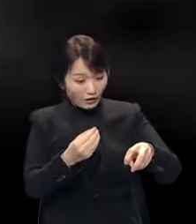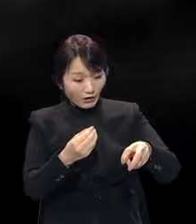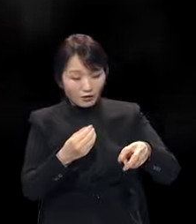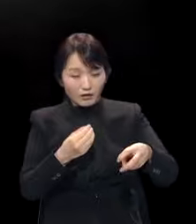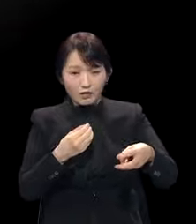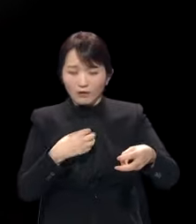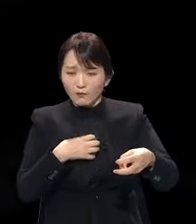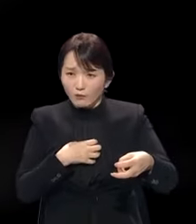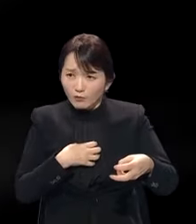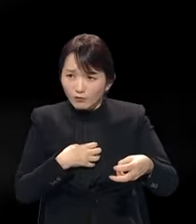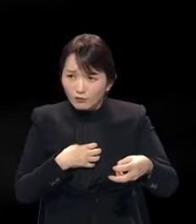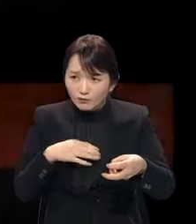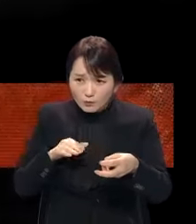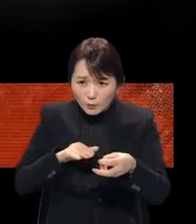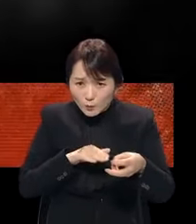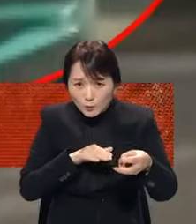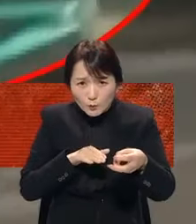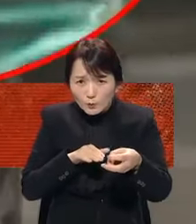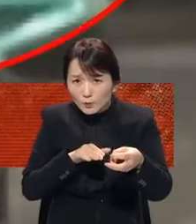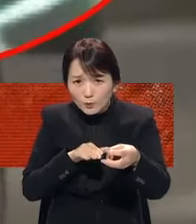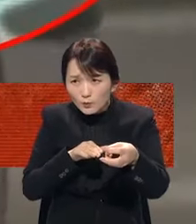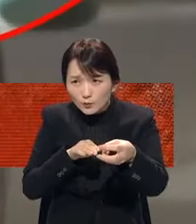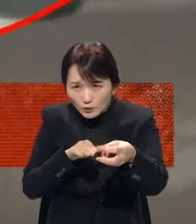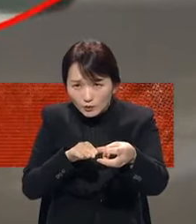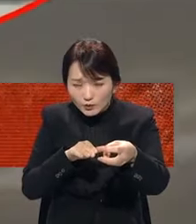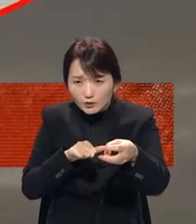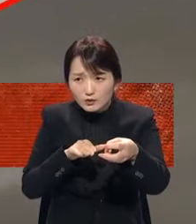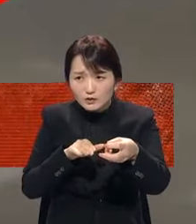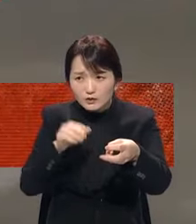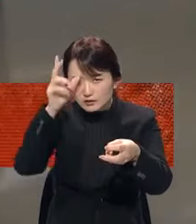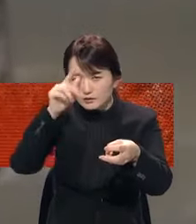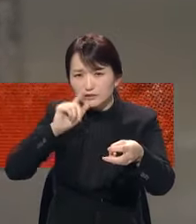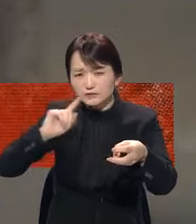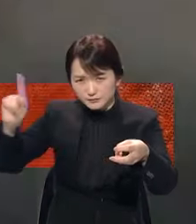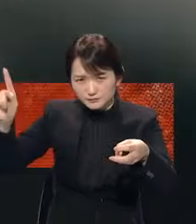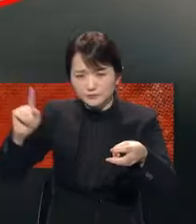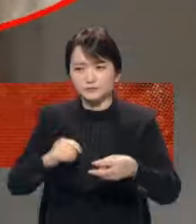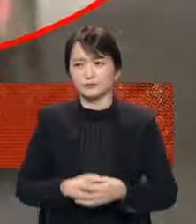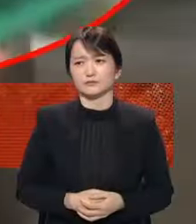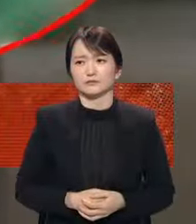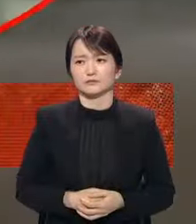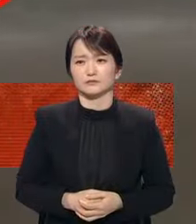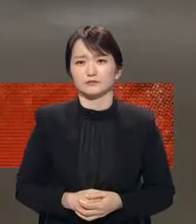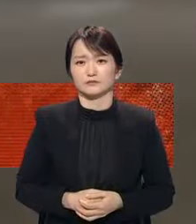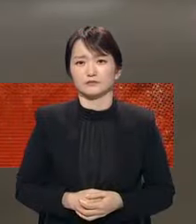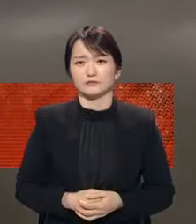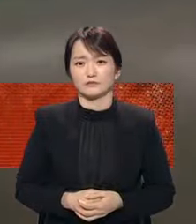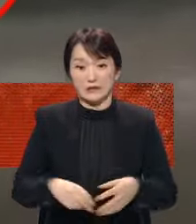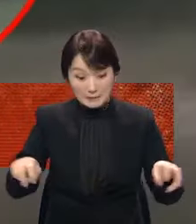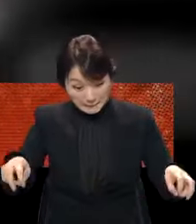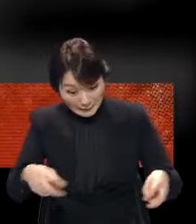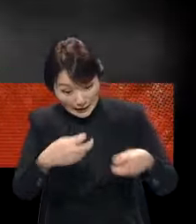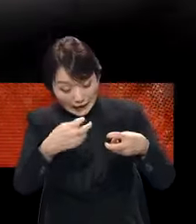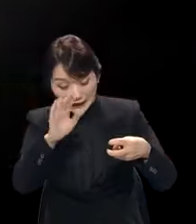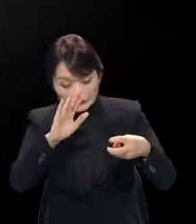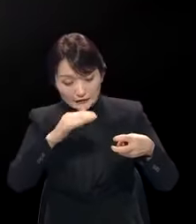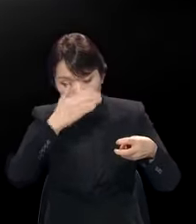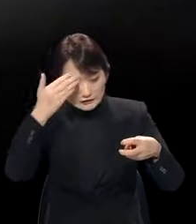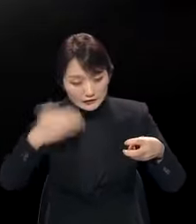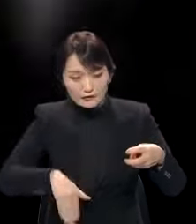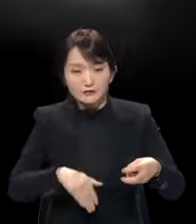돼서 따라가면서 5km가량을 따라가면서 경찰에 신고까지 하신 겁니다. 다행히 사고는 안 났다고 하는데 앞이